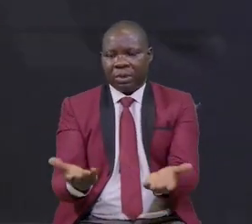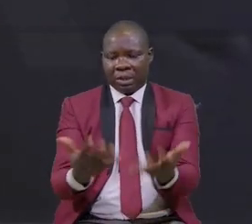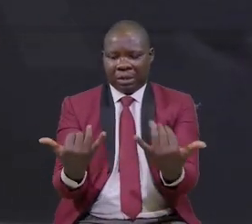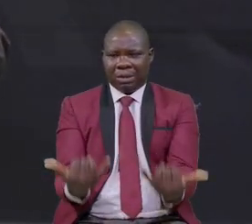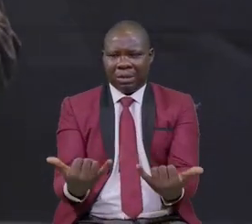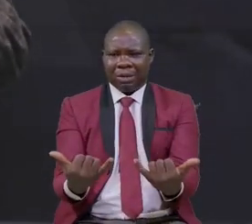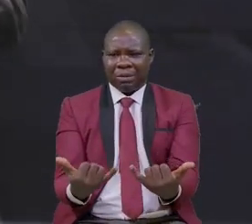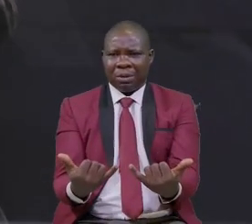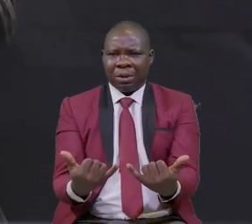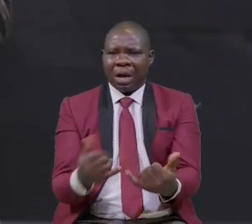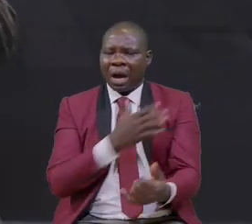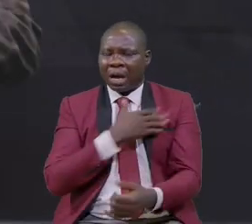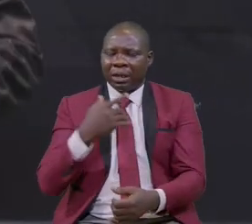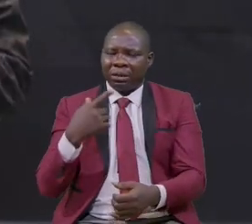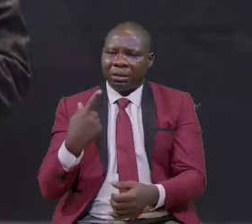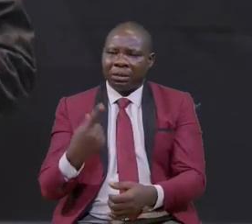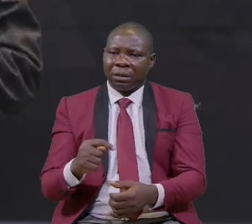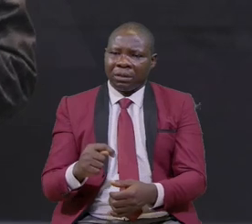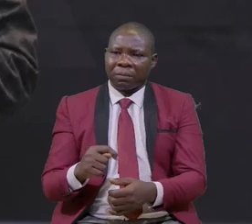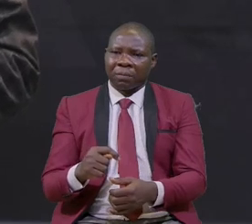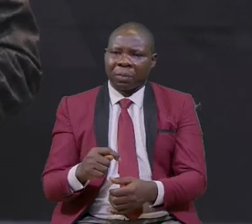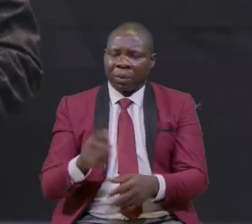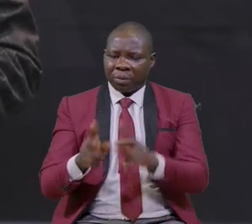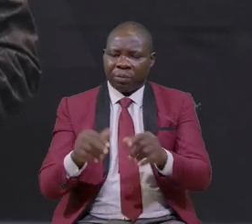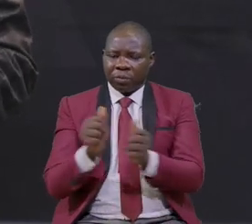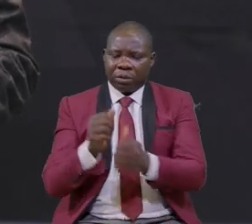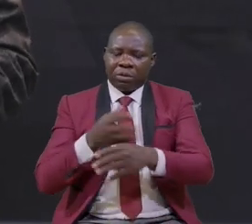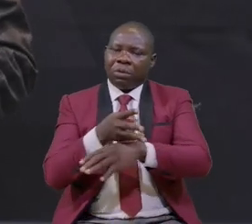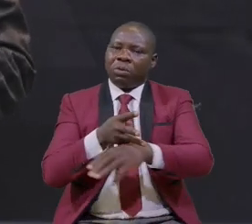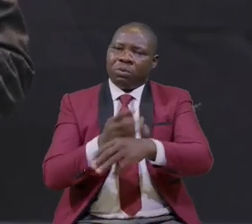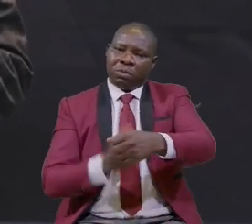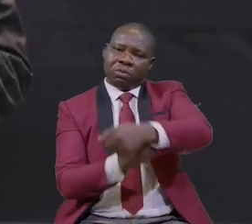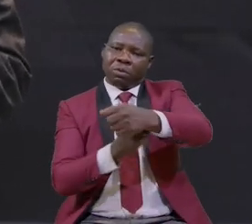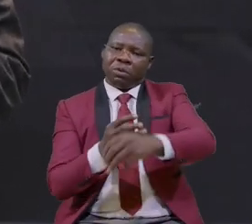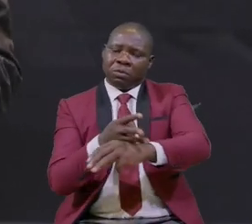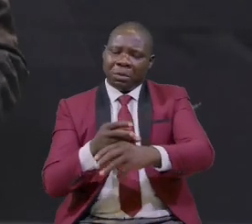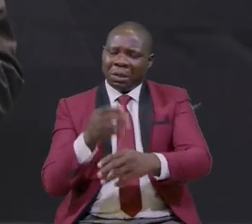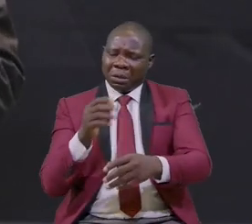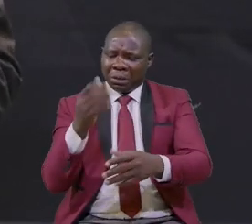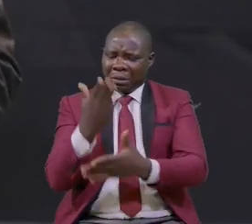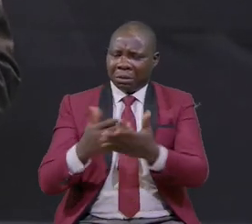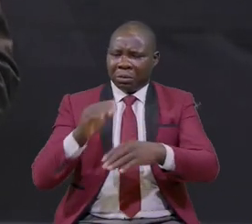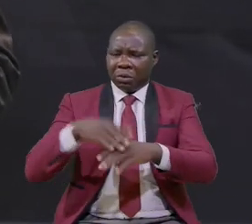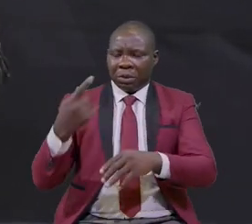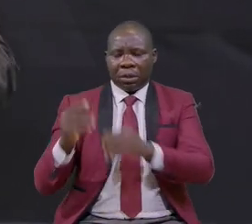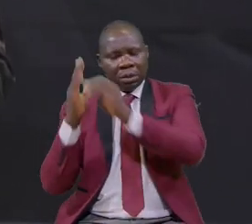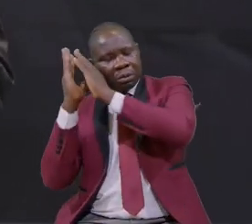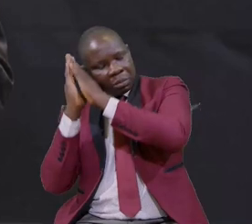Et qu'on les plaçait sur des lits et des couchettes, afin